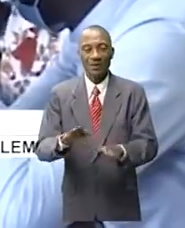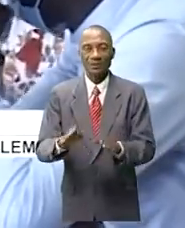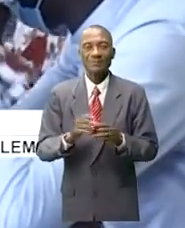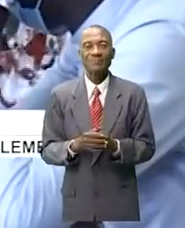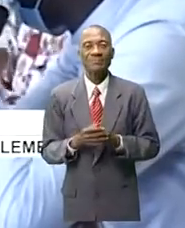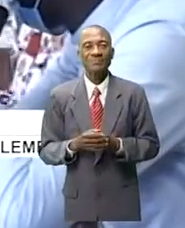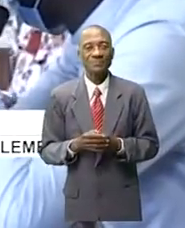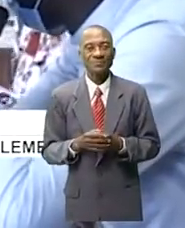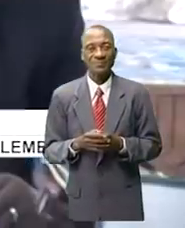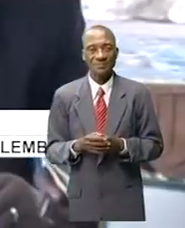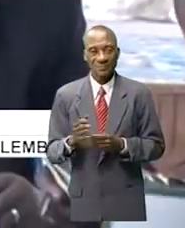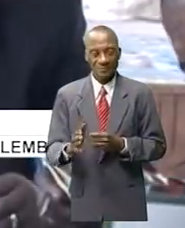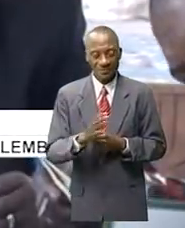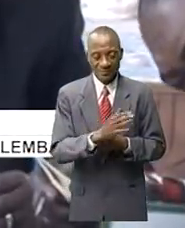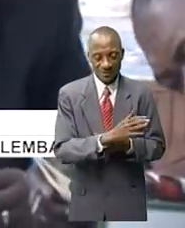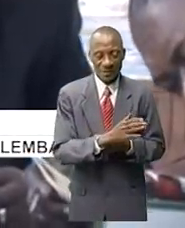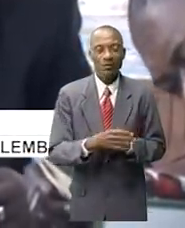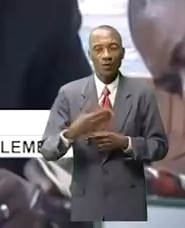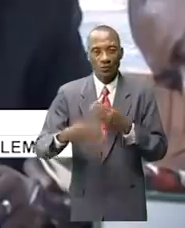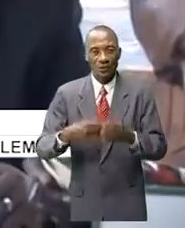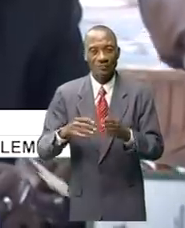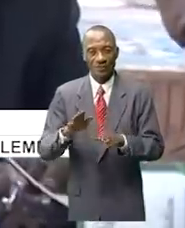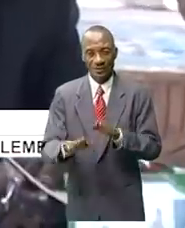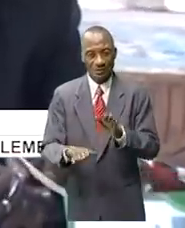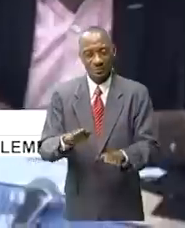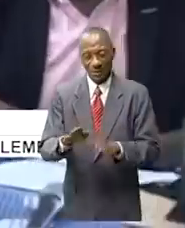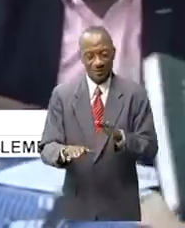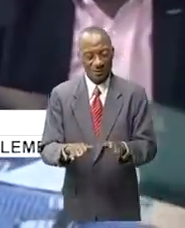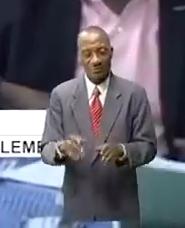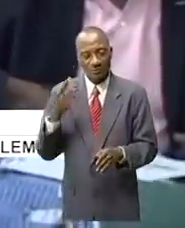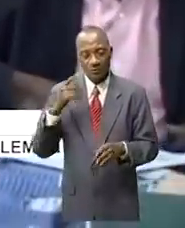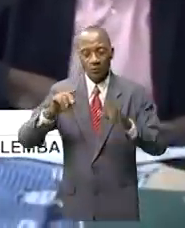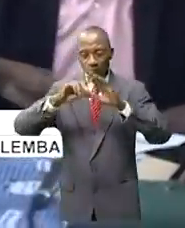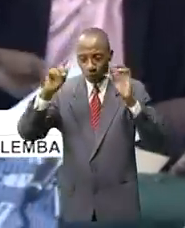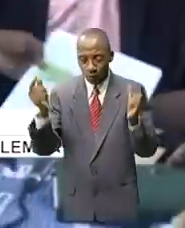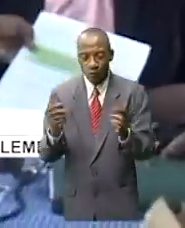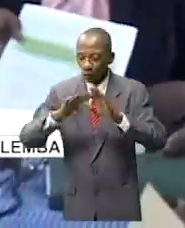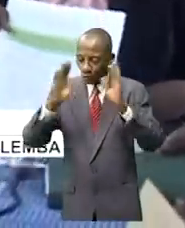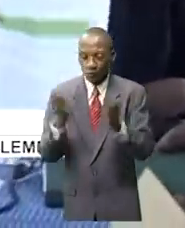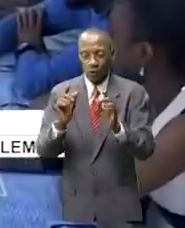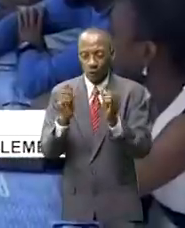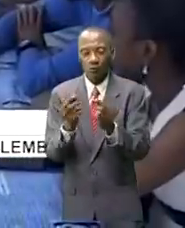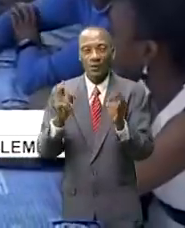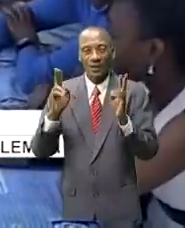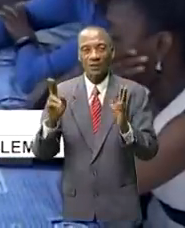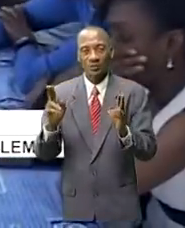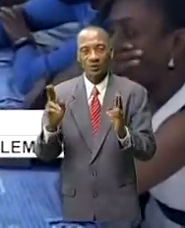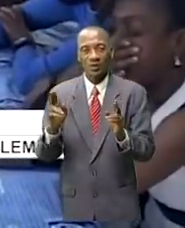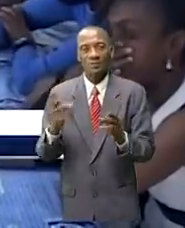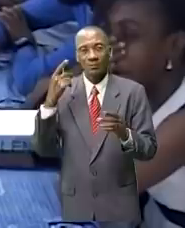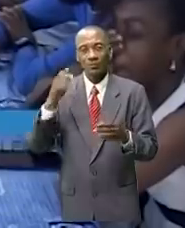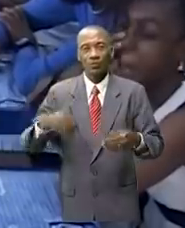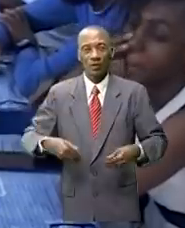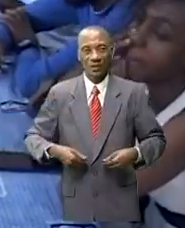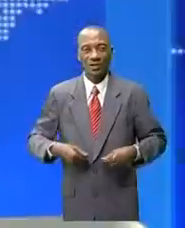des jeunes à cette démarche que mène la plateforme de confession religieuse traduit l'implication de la jeunesse dans la mise en œuvre de la